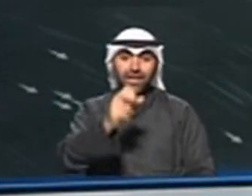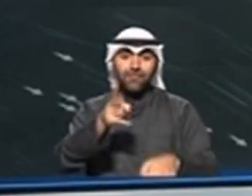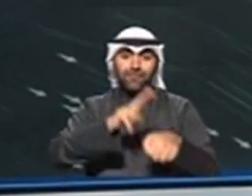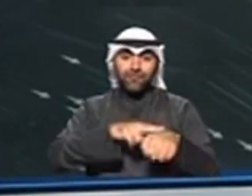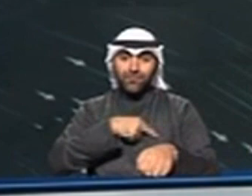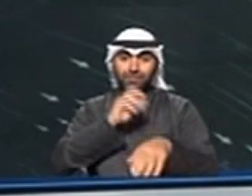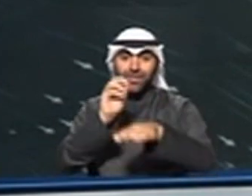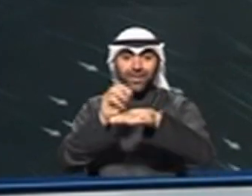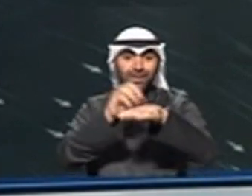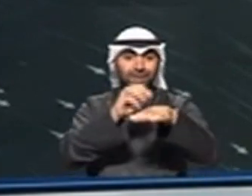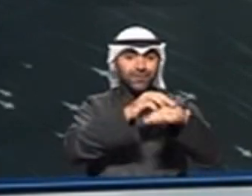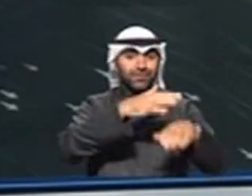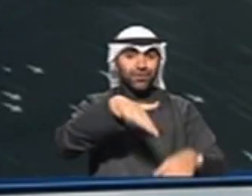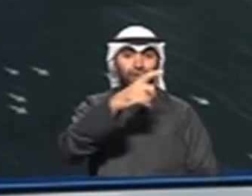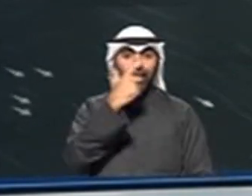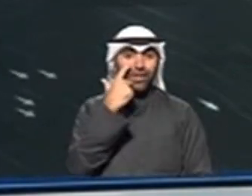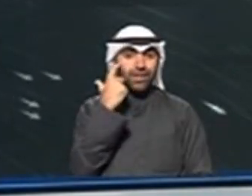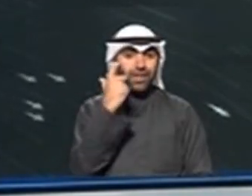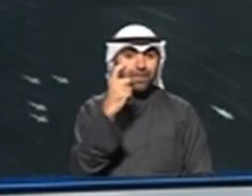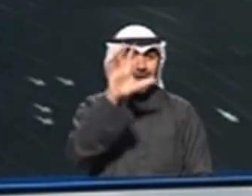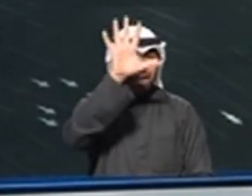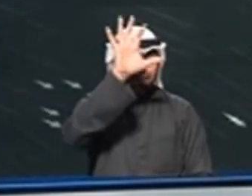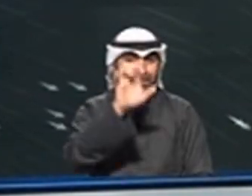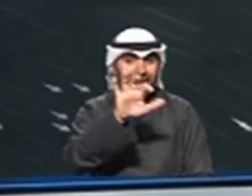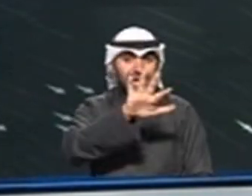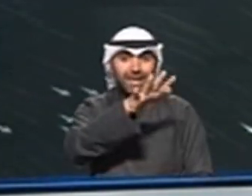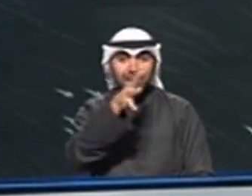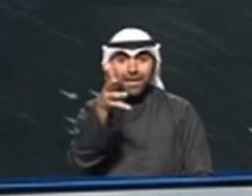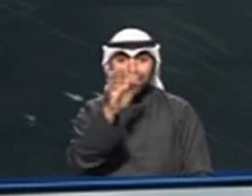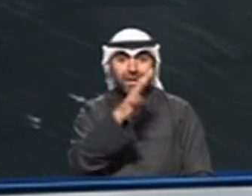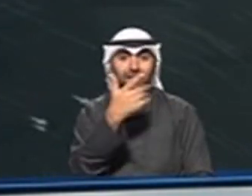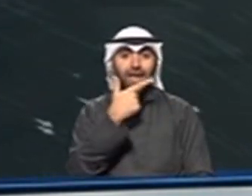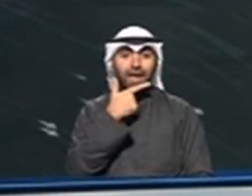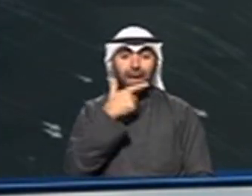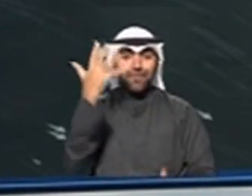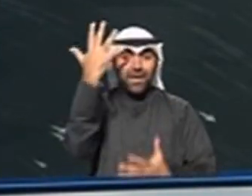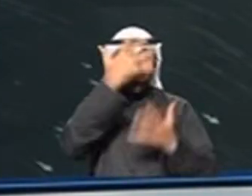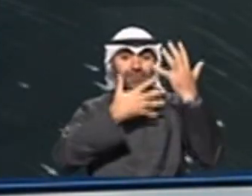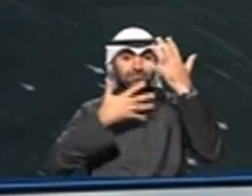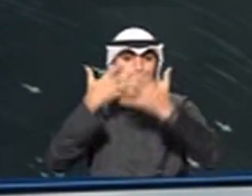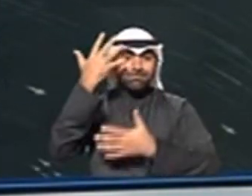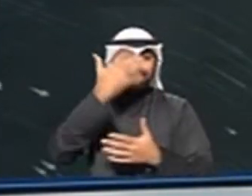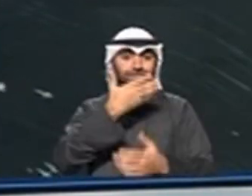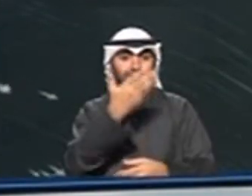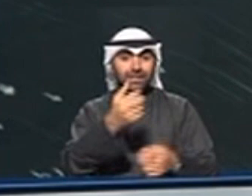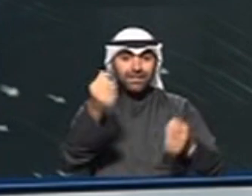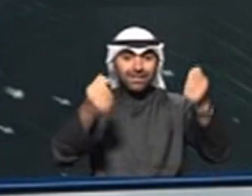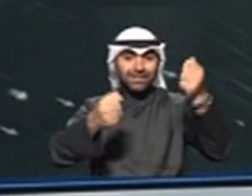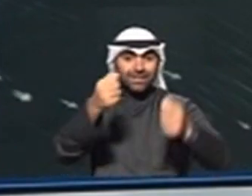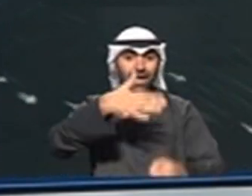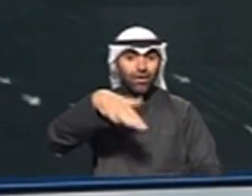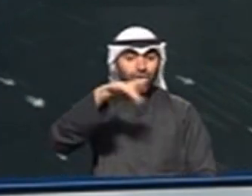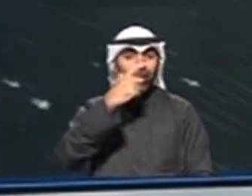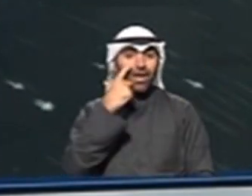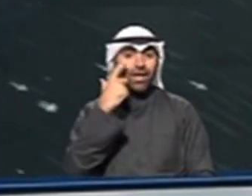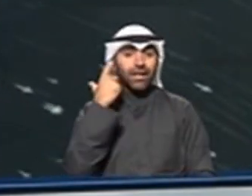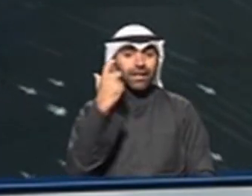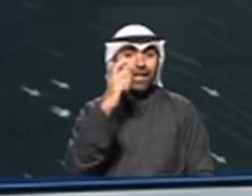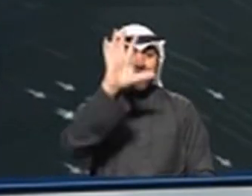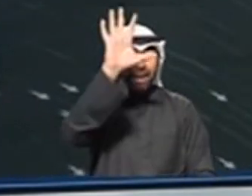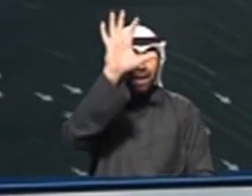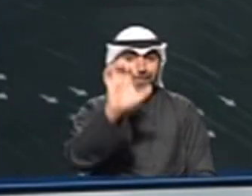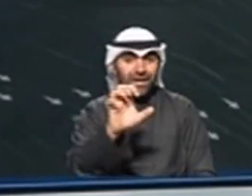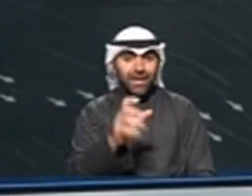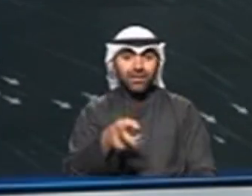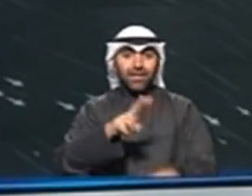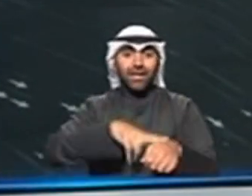المناطق وانخفاض في مدى الرؤية الأفقية لدى النوه مرتادي الطرق السريعة، أنهم يديرون بالهم أثناء القيادة. ودرجات الحرارة متوقع في منتصف